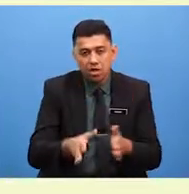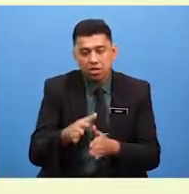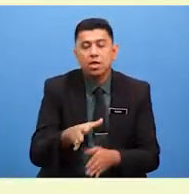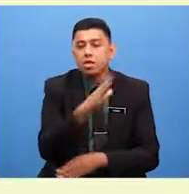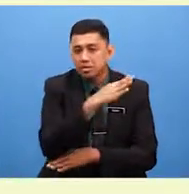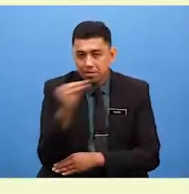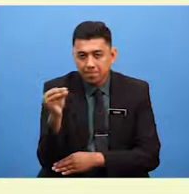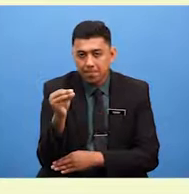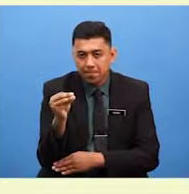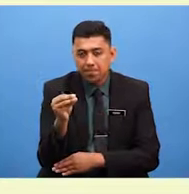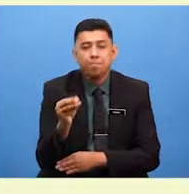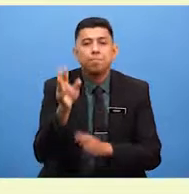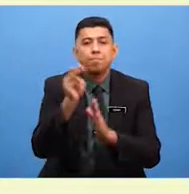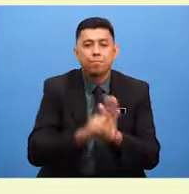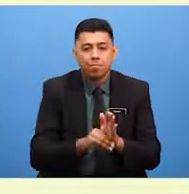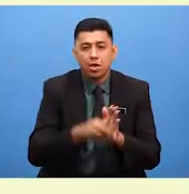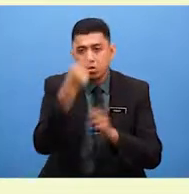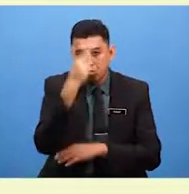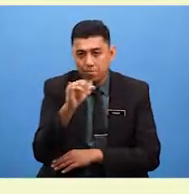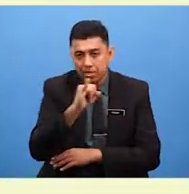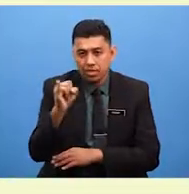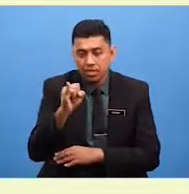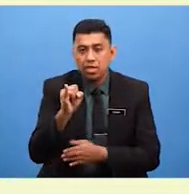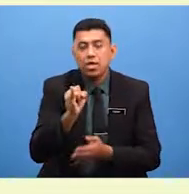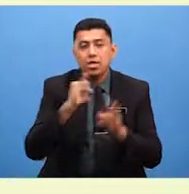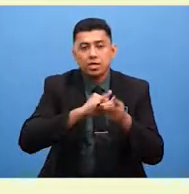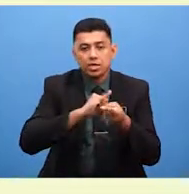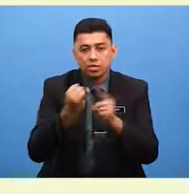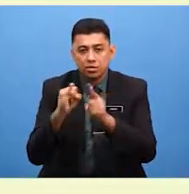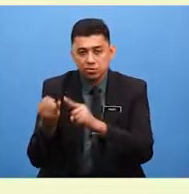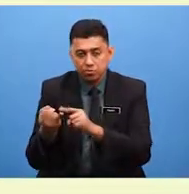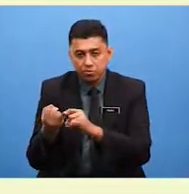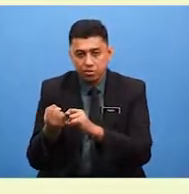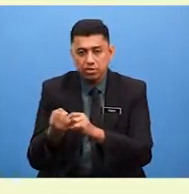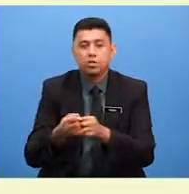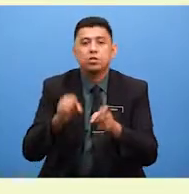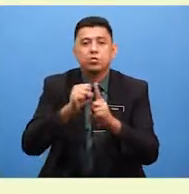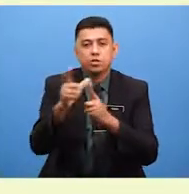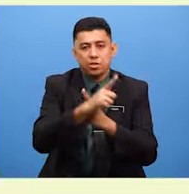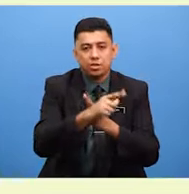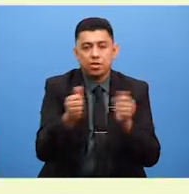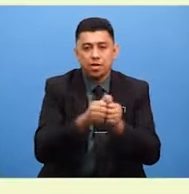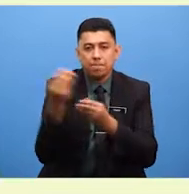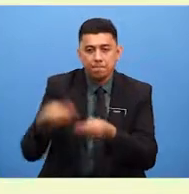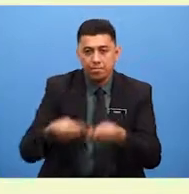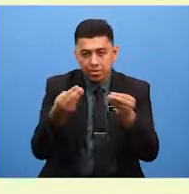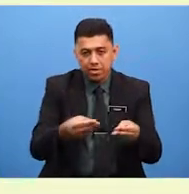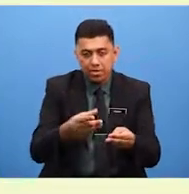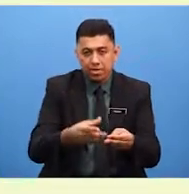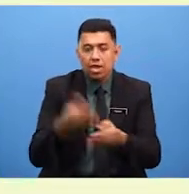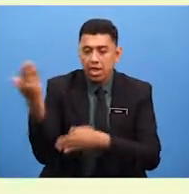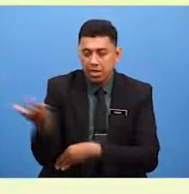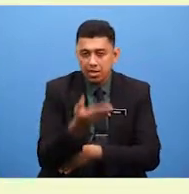seseorang serta menghormati institusi sosial dengan memberi layanan yang